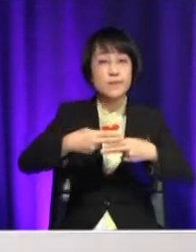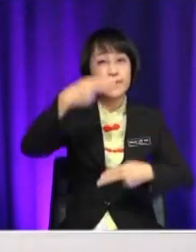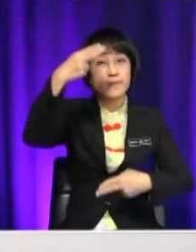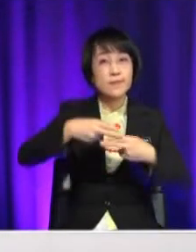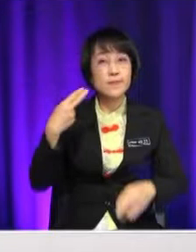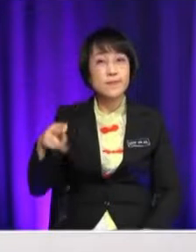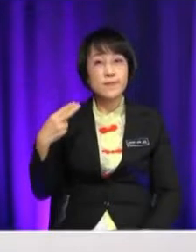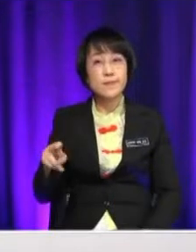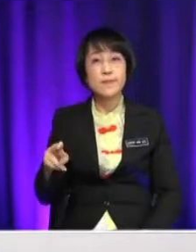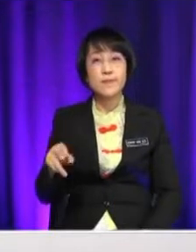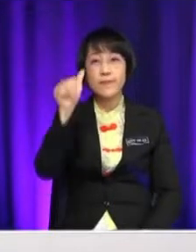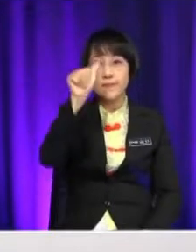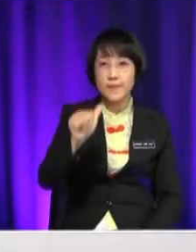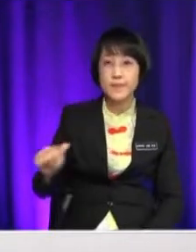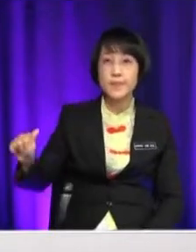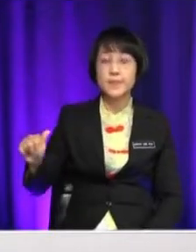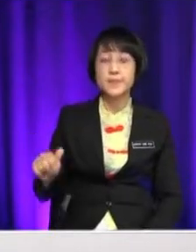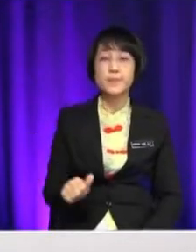tahun 2014.